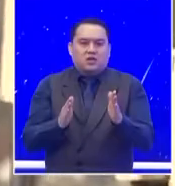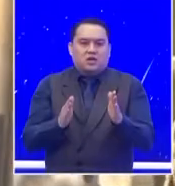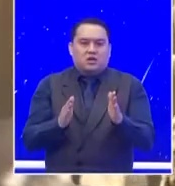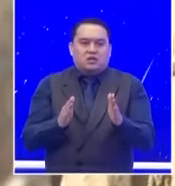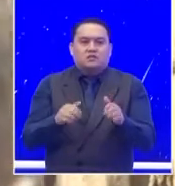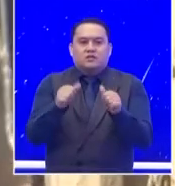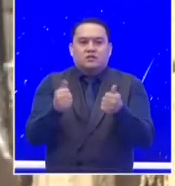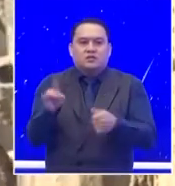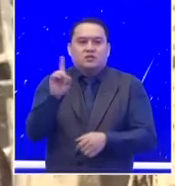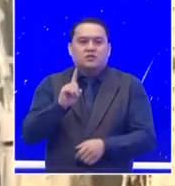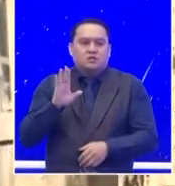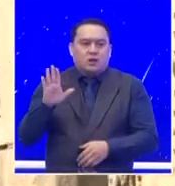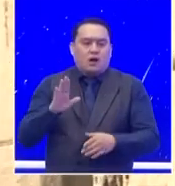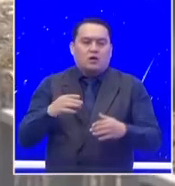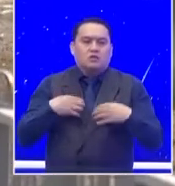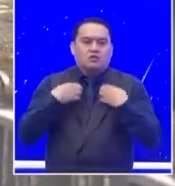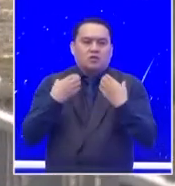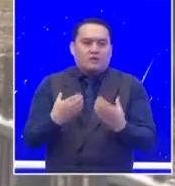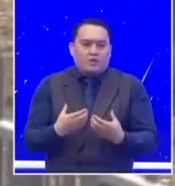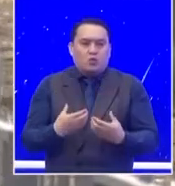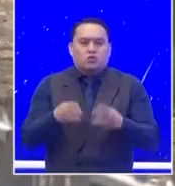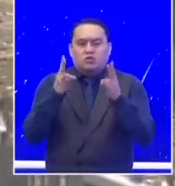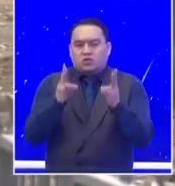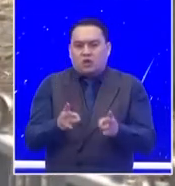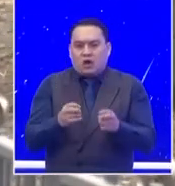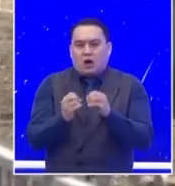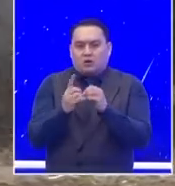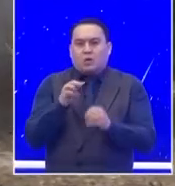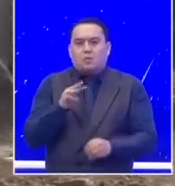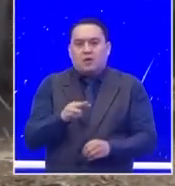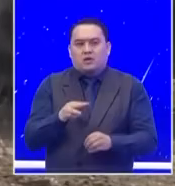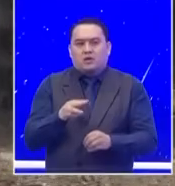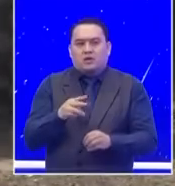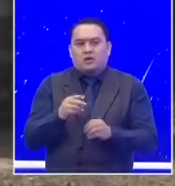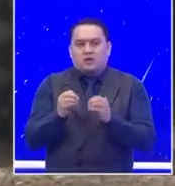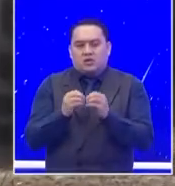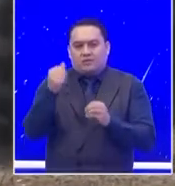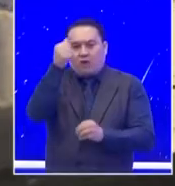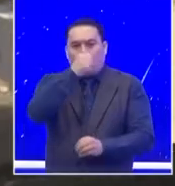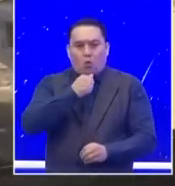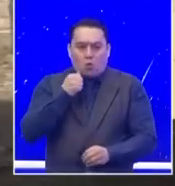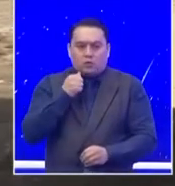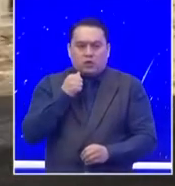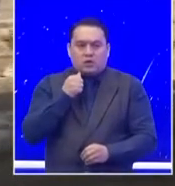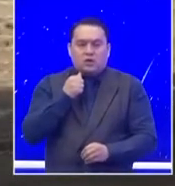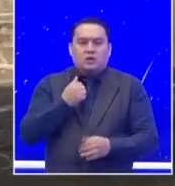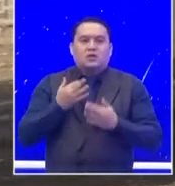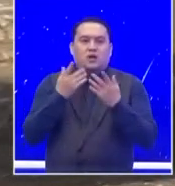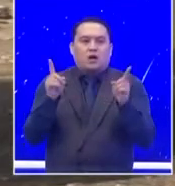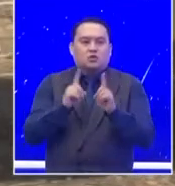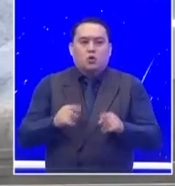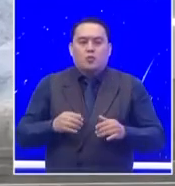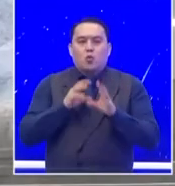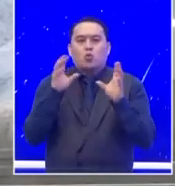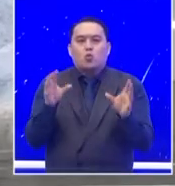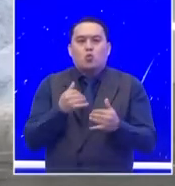Стелла является символом трагедии, пережитой сельчанами 11 марта 2010 года. Мемориал требует особого